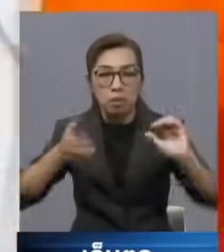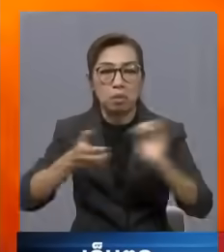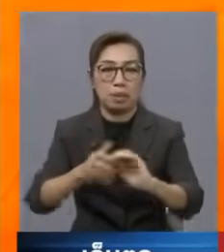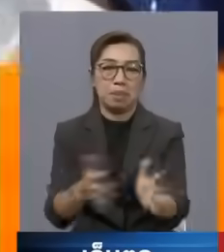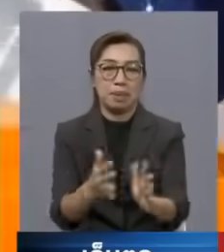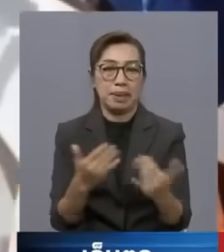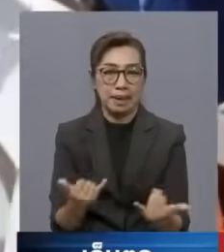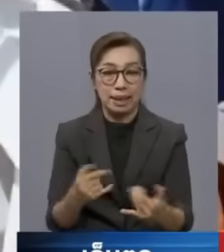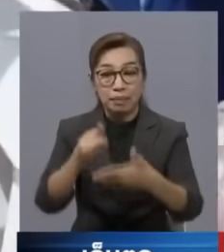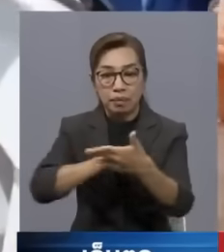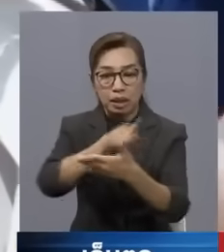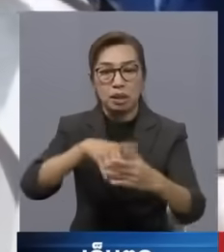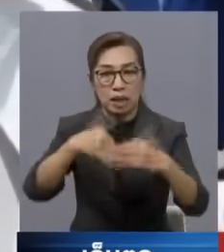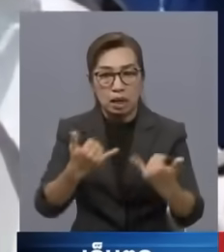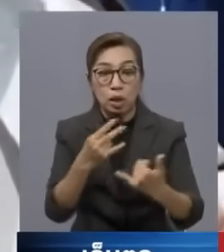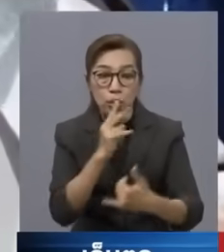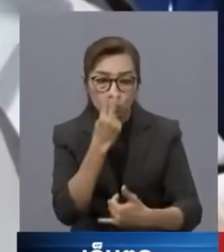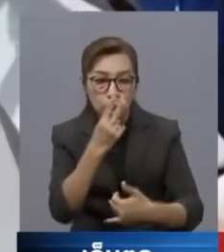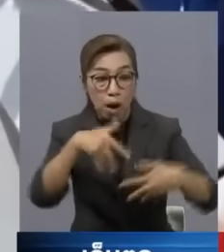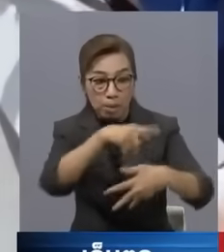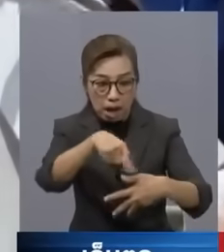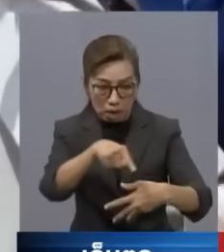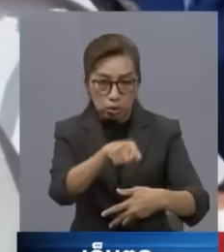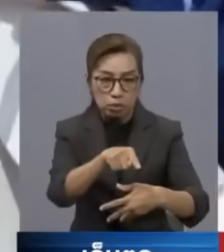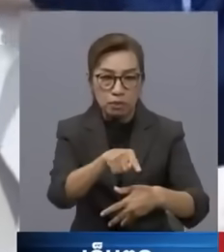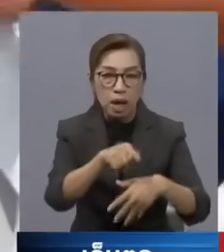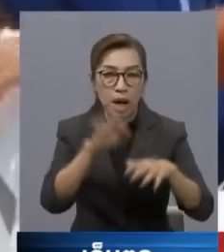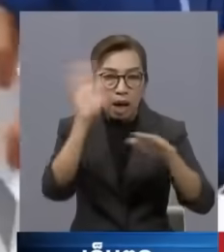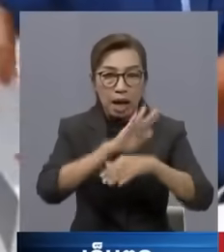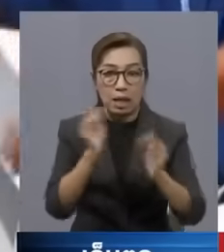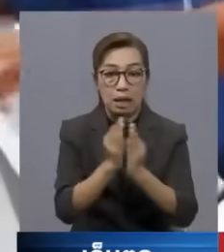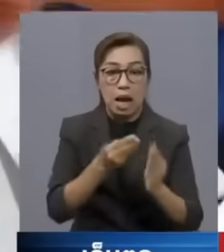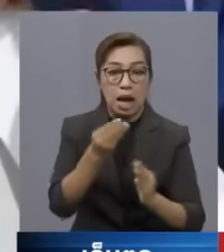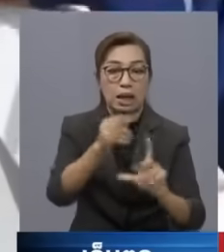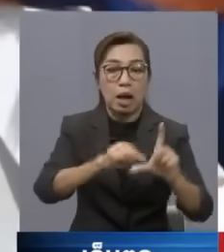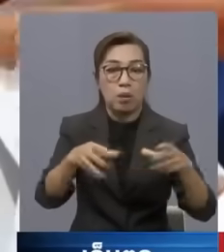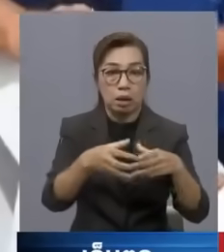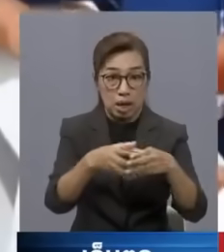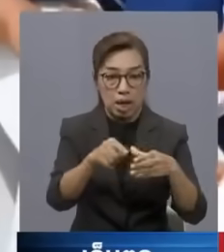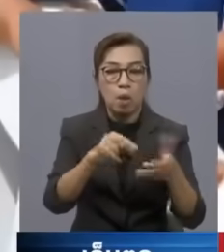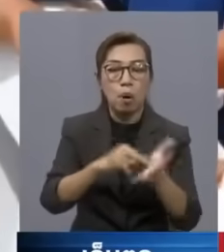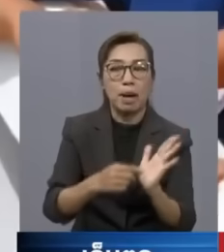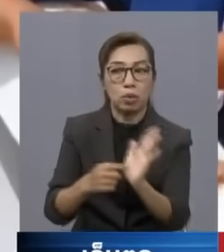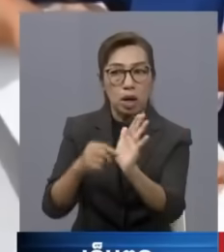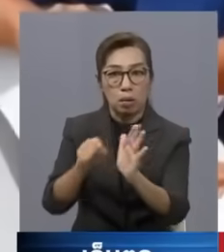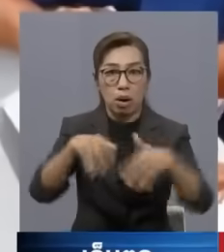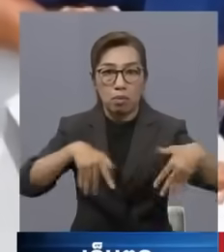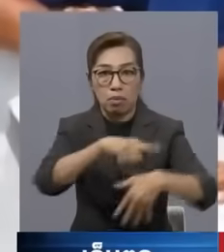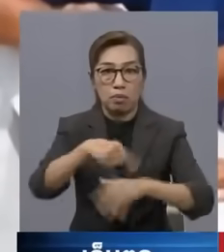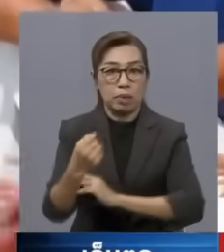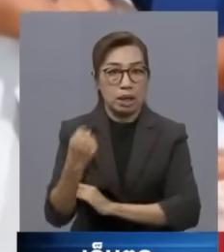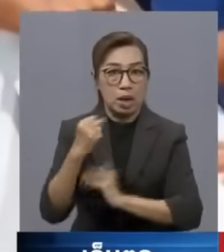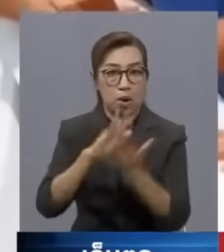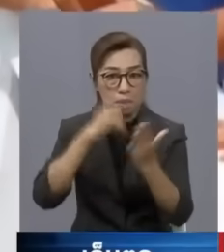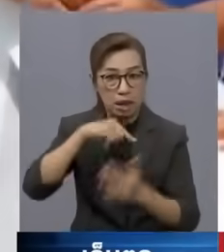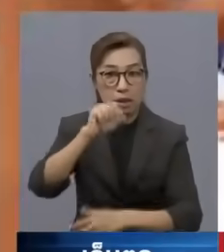เลือกตั้งซ่อมหนนี้มันก็เลยสะท้อนเสียงของประชาชนที่จะส่งเสียงถึงทุกคนในประเทศเหมือนกันว่าประชาชนสุดท้ายแล้วคือผู้ส่งอำนาจสูงสุด